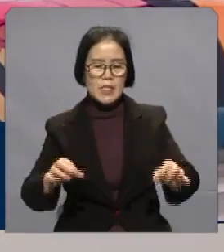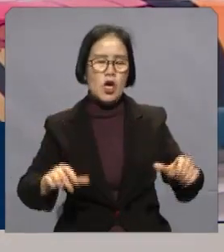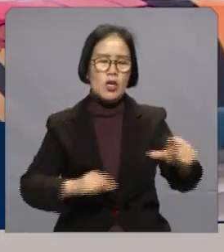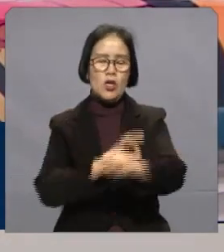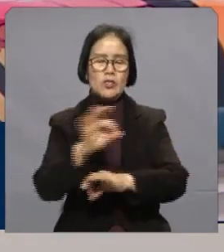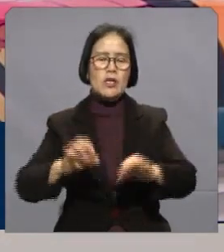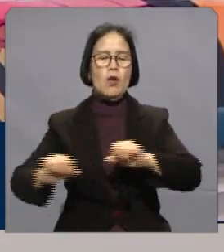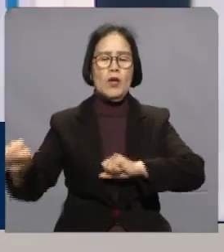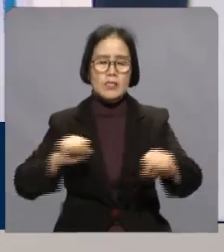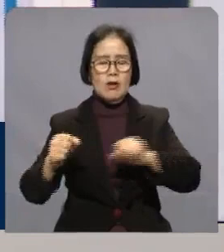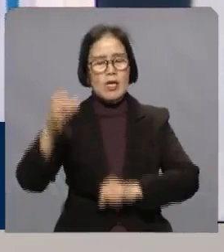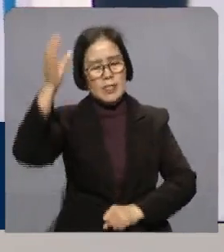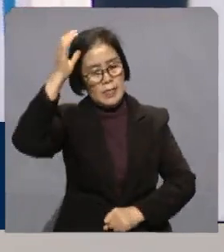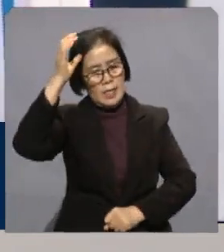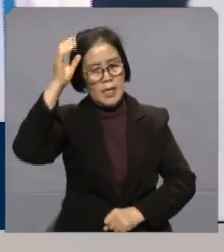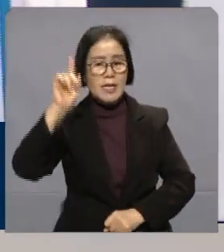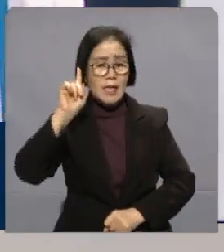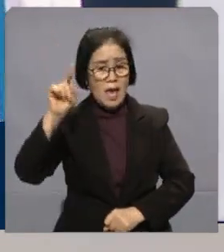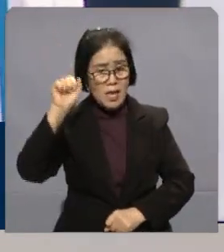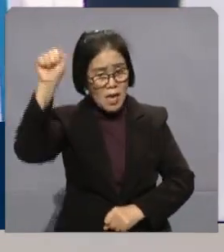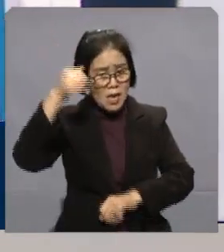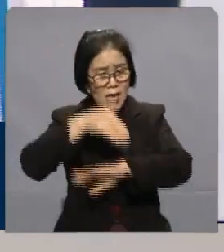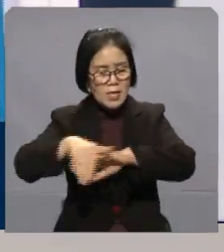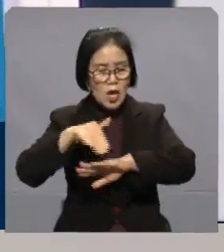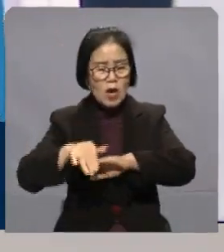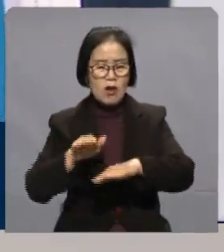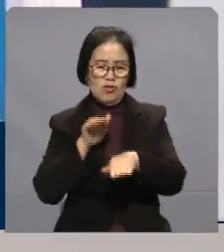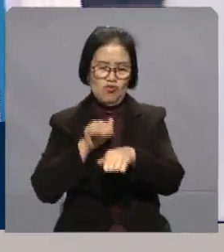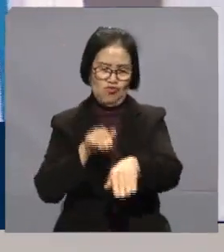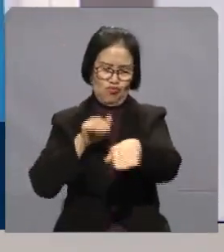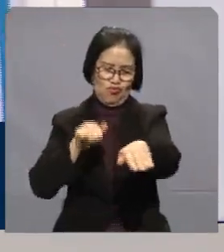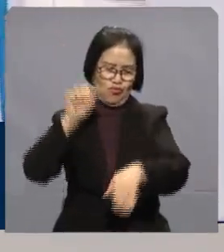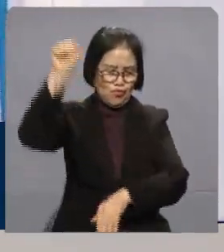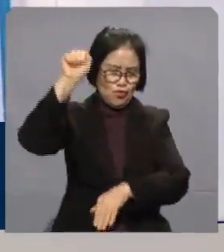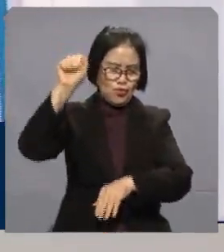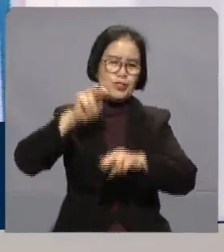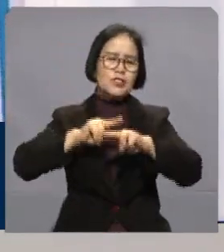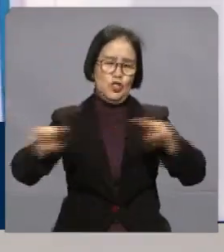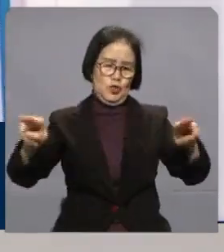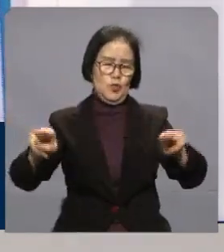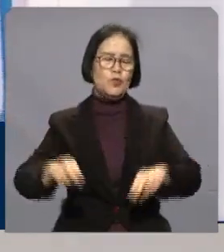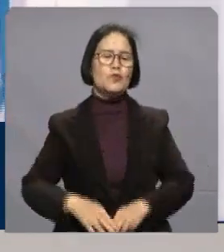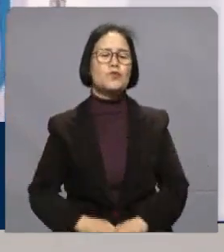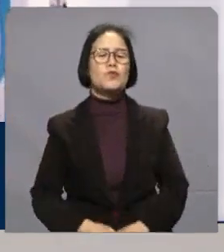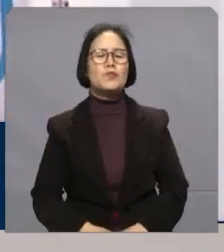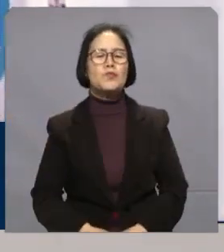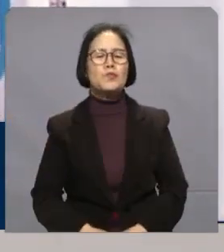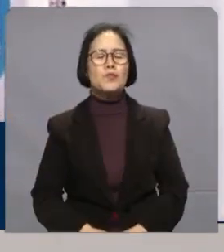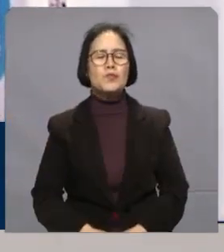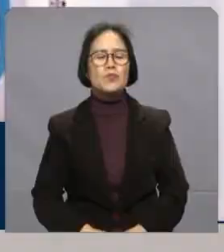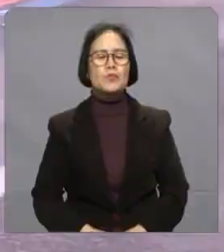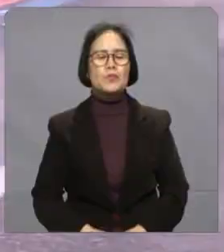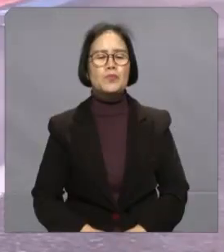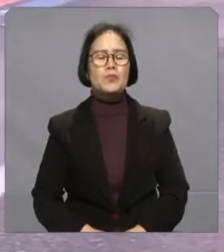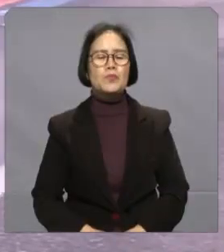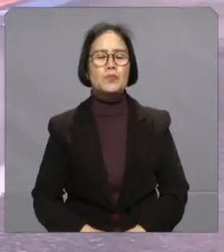기대되는 가운데 내일 예정됐던 대규모 차량 시위는 취소하기로 했습니다. 이어서 황정환 기자입니다.